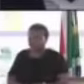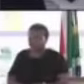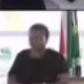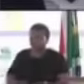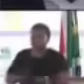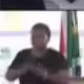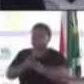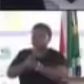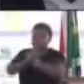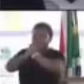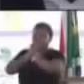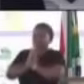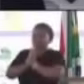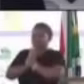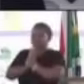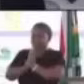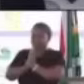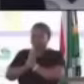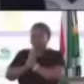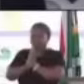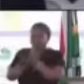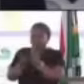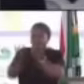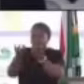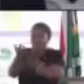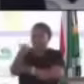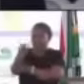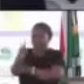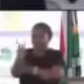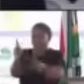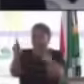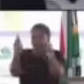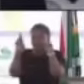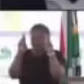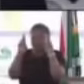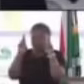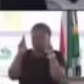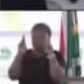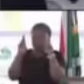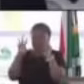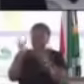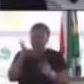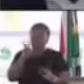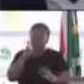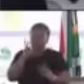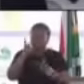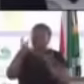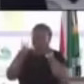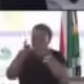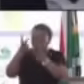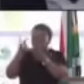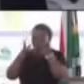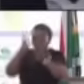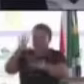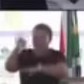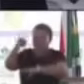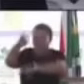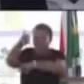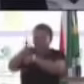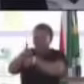ngicela ukuba nginikeze ithemba elikhulu ukuthi ngoba nibabona nje behlezi bonke